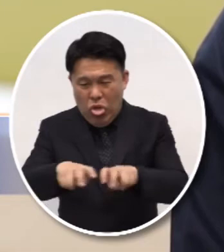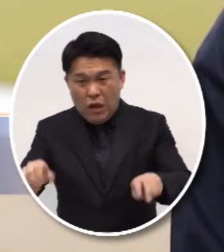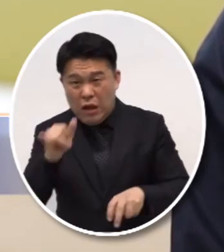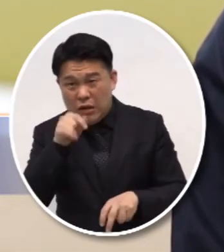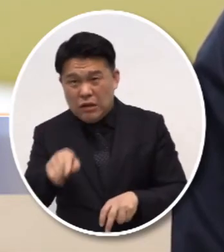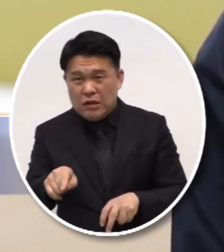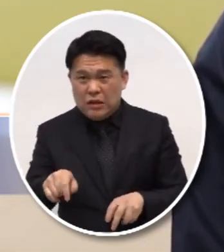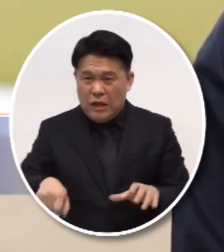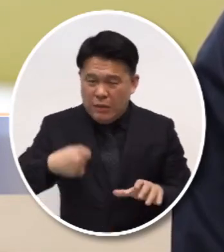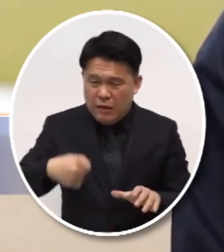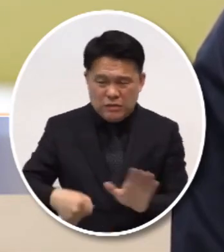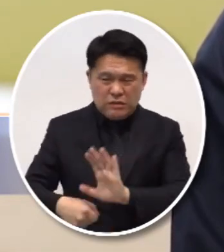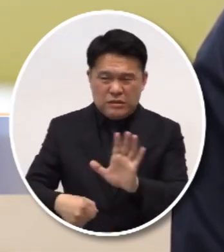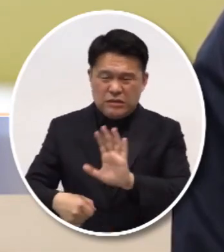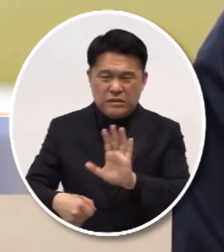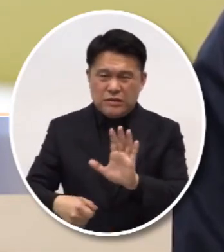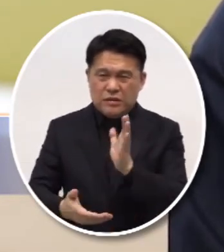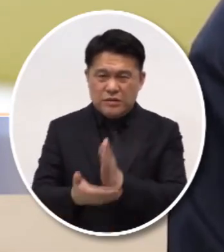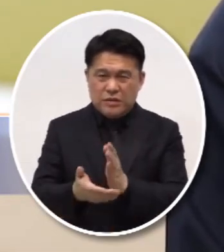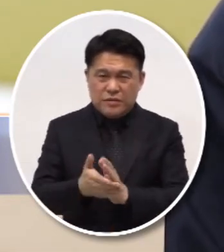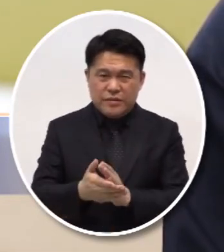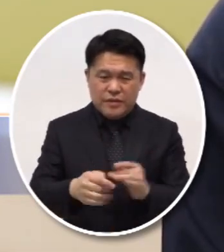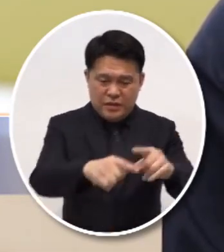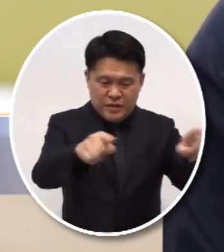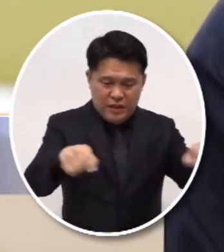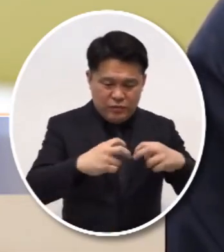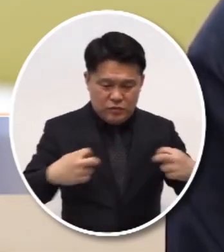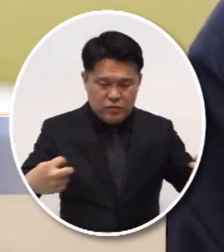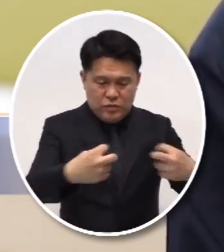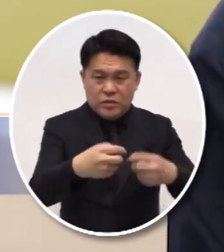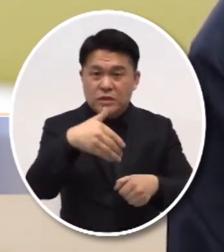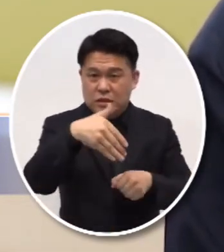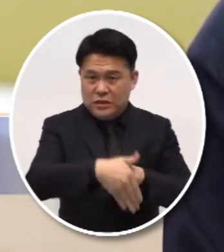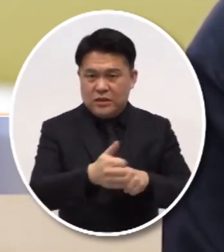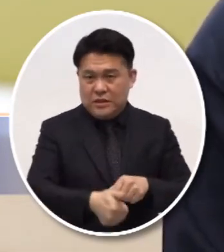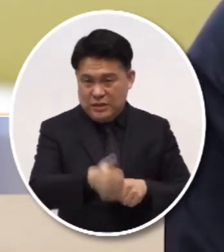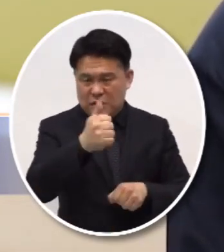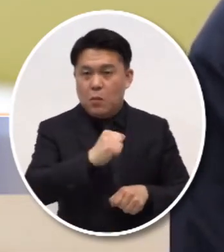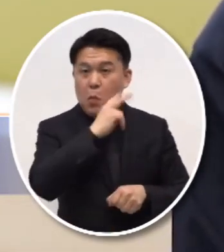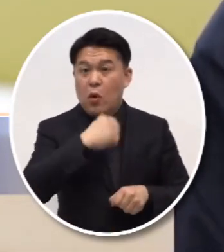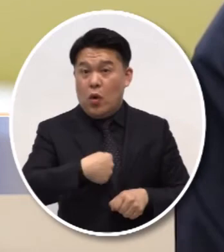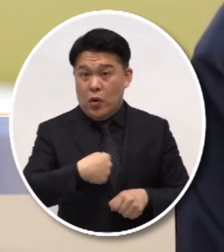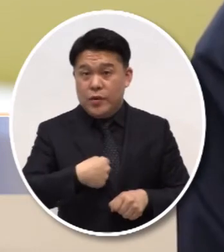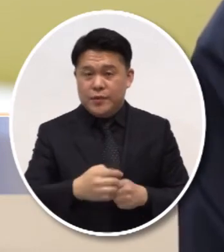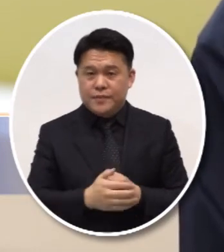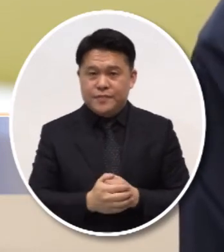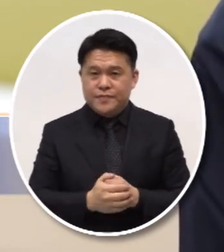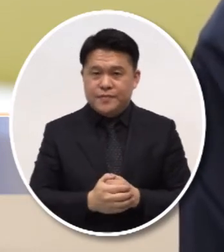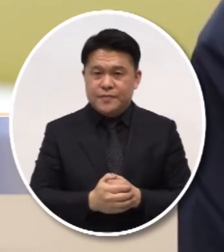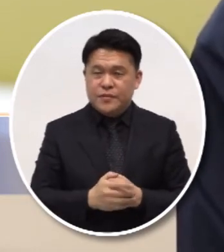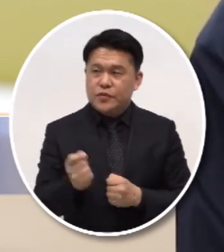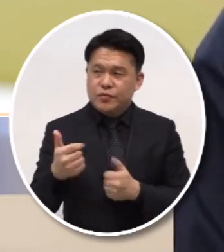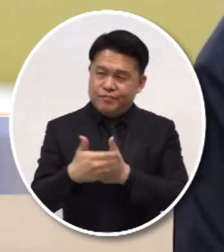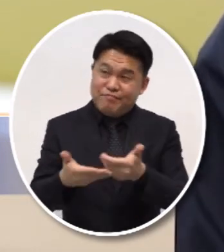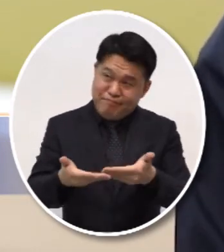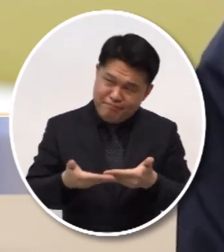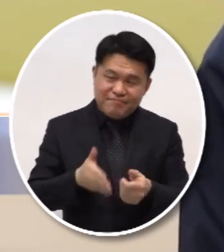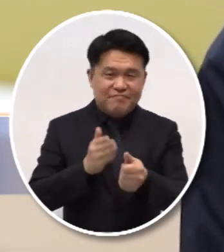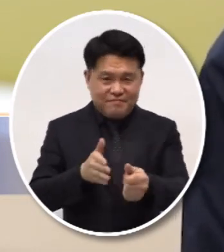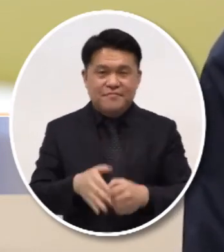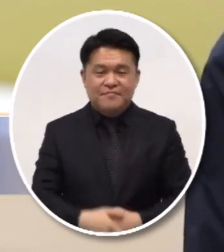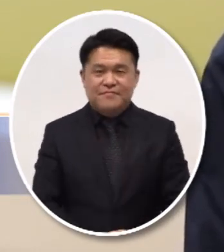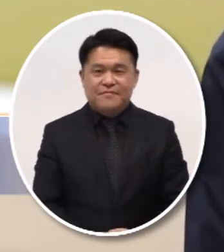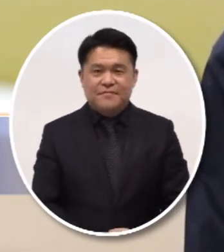방에 앉아갖고 먹는 자식보다는 테이블에 앉아서 먹는 게 더 편해갖고 그런 걸